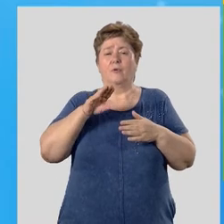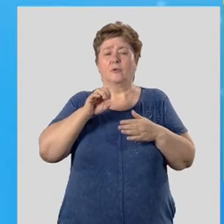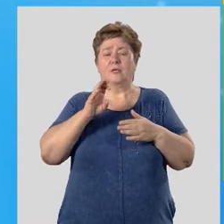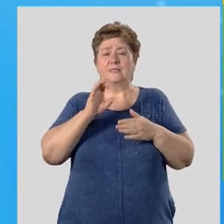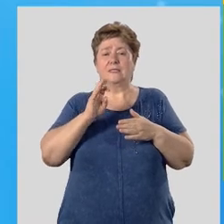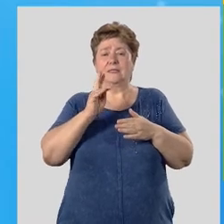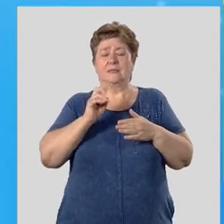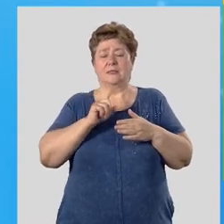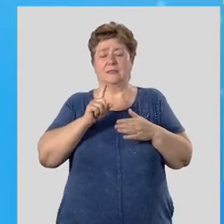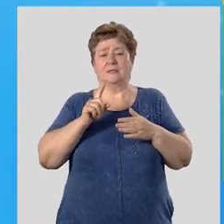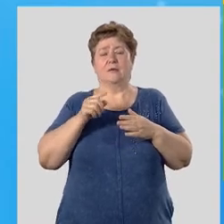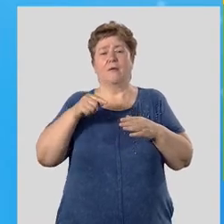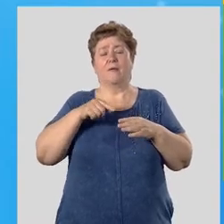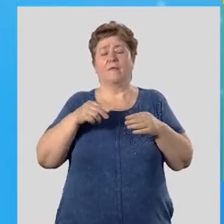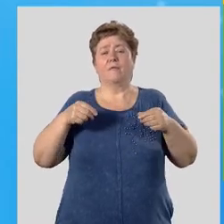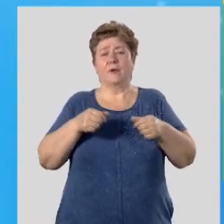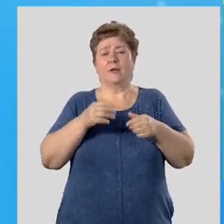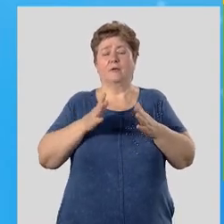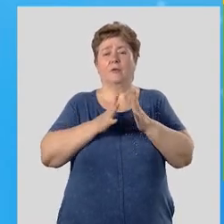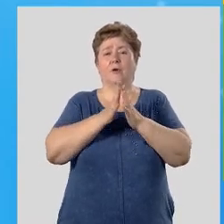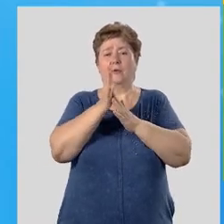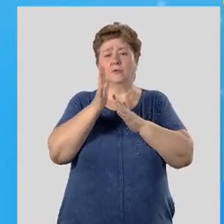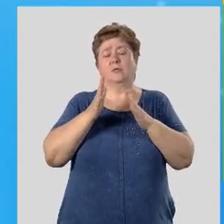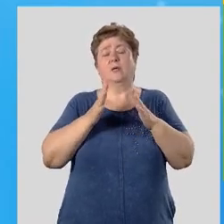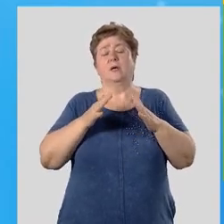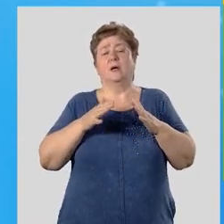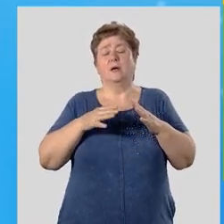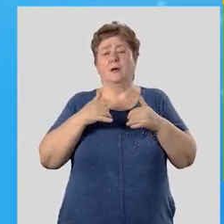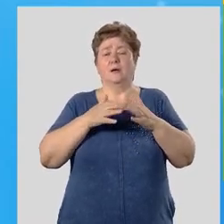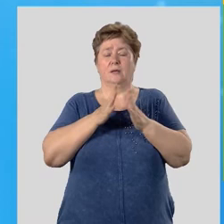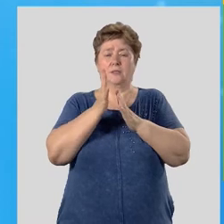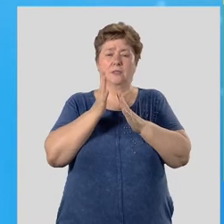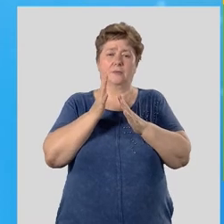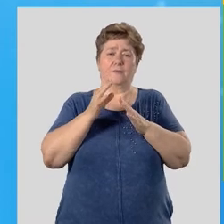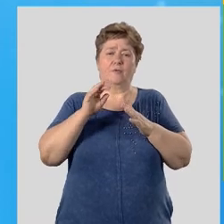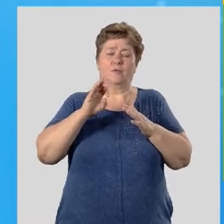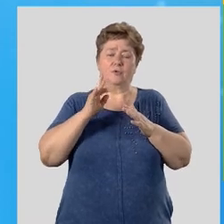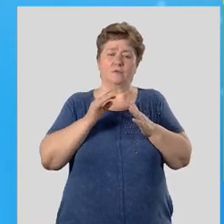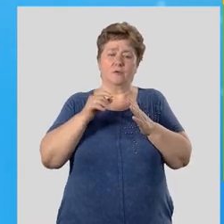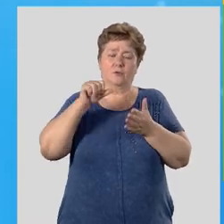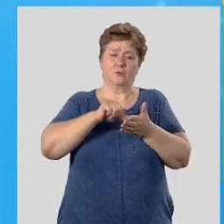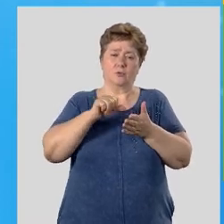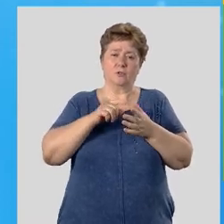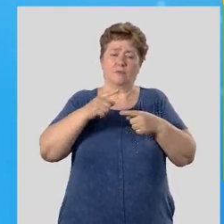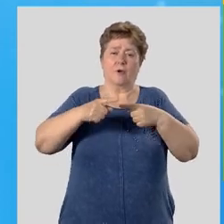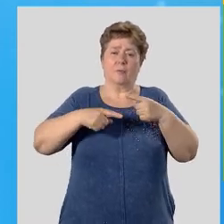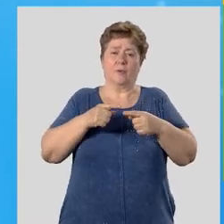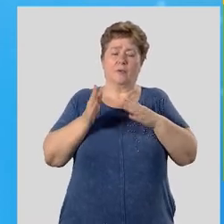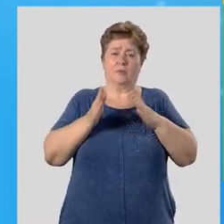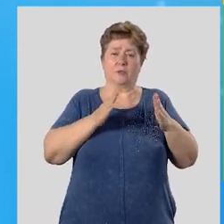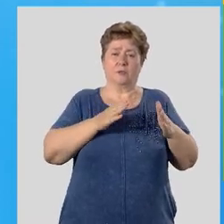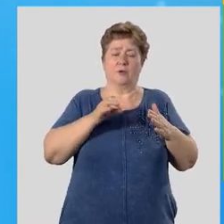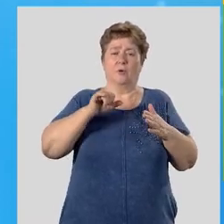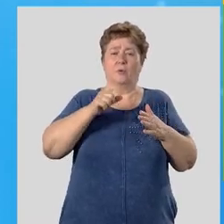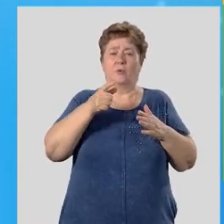фотосинтезе, влияют на рост растений. Фосфор участвует в обменных